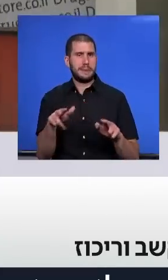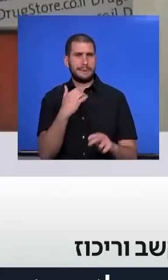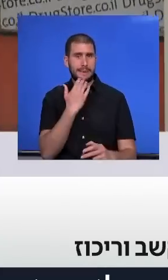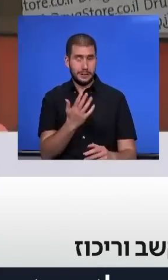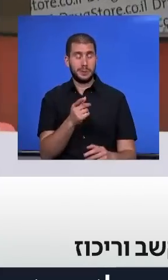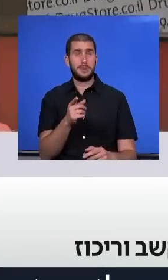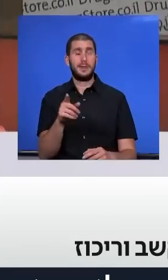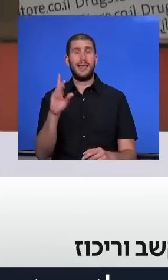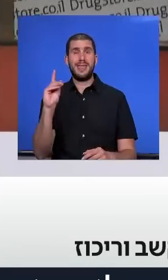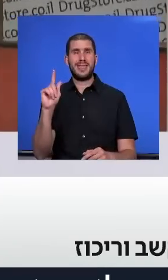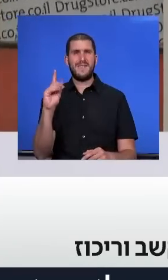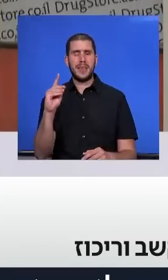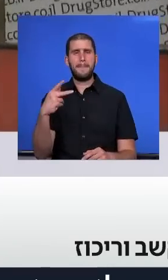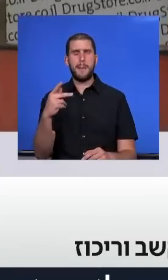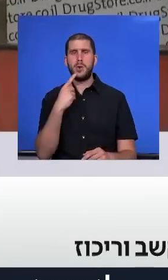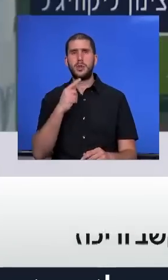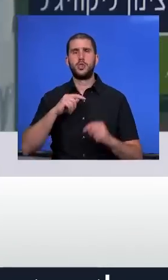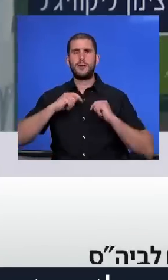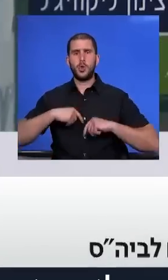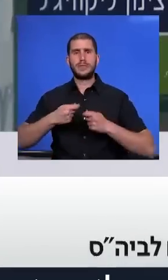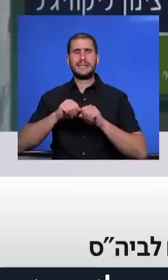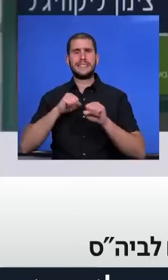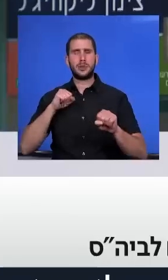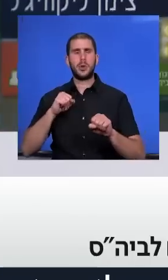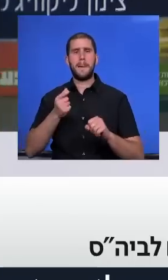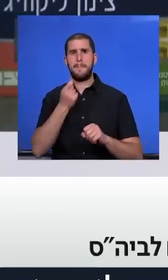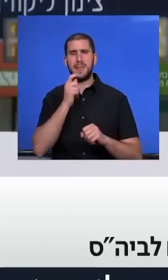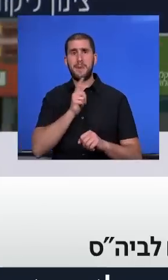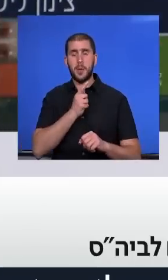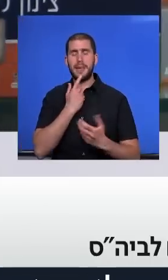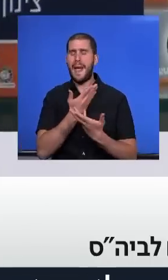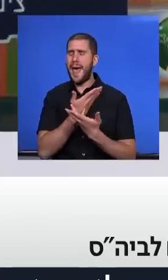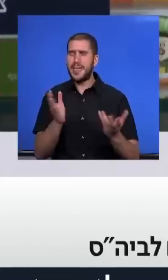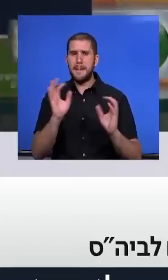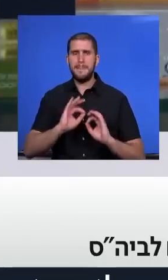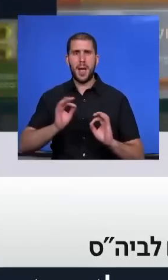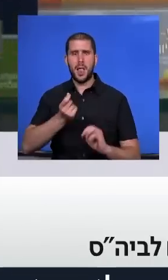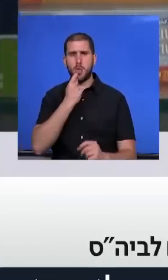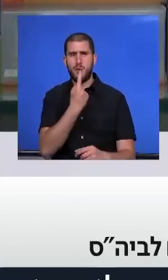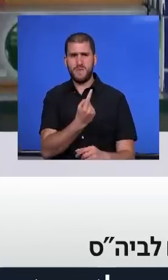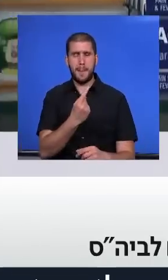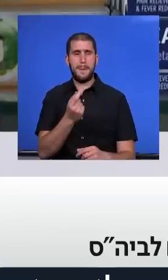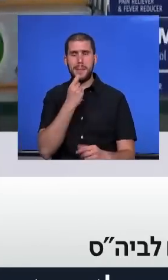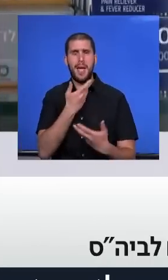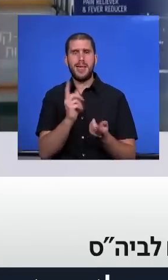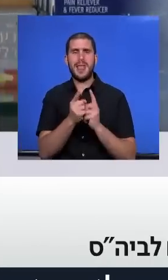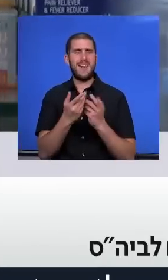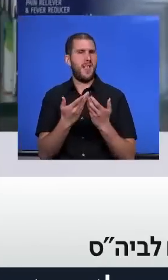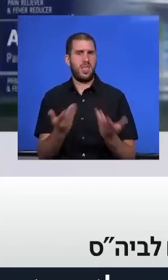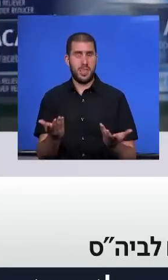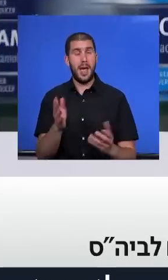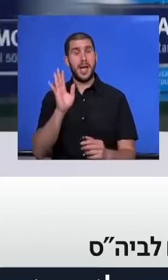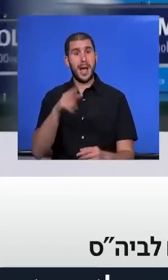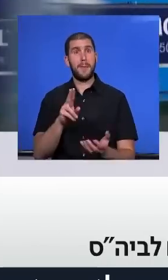דוד פפו, יושב ראש הסתדרות בתי המרקחת הפרטיים, אין בבתי המרקחת את התרופה הזאת וגם אין לה תחליף. גם